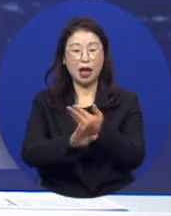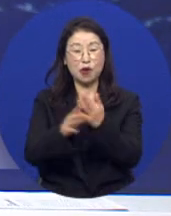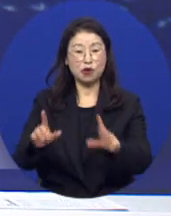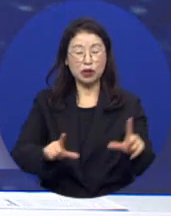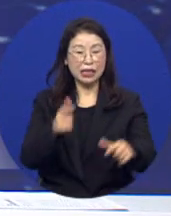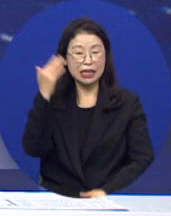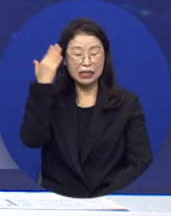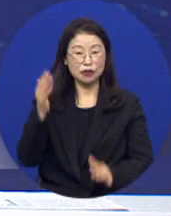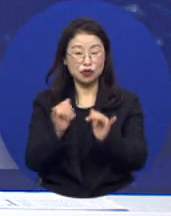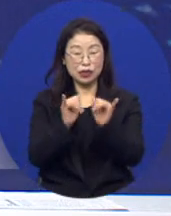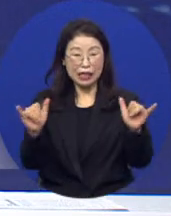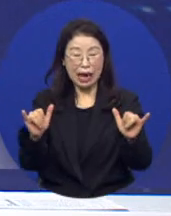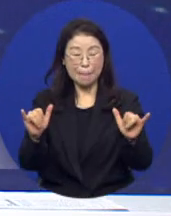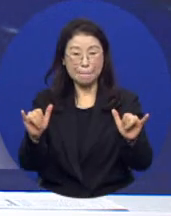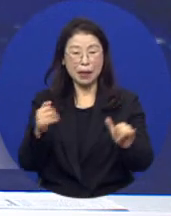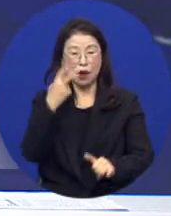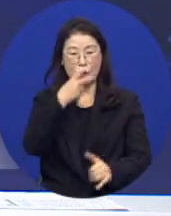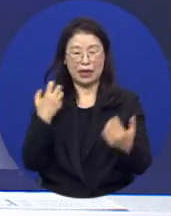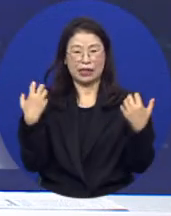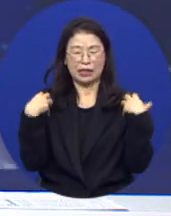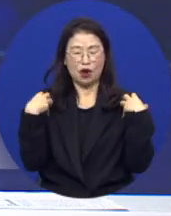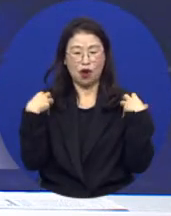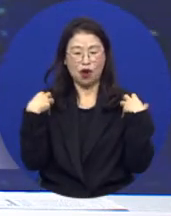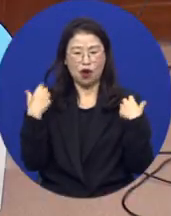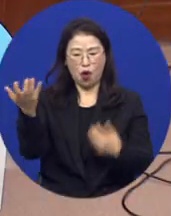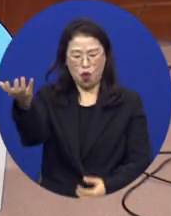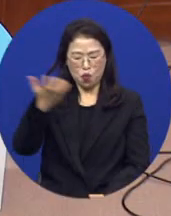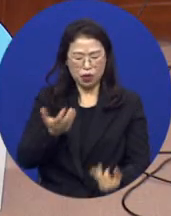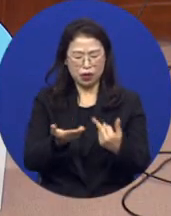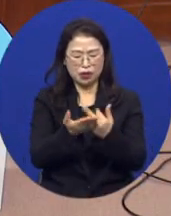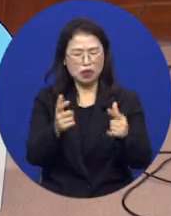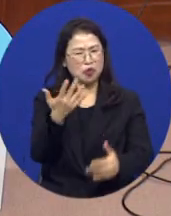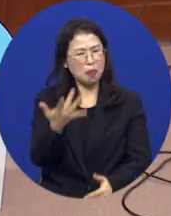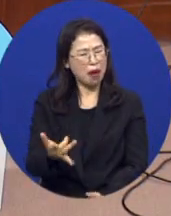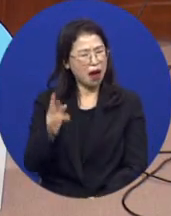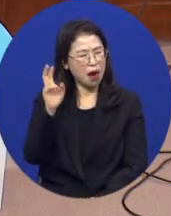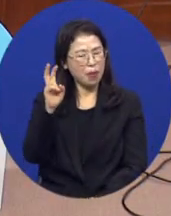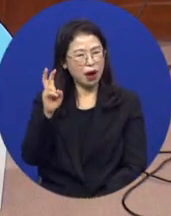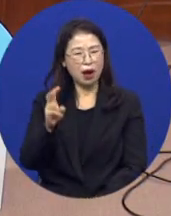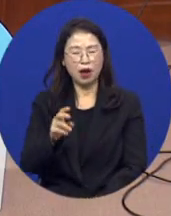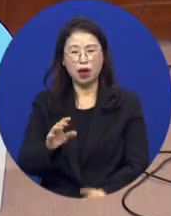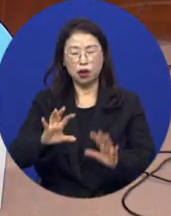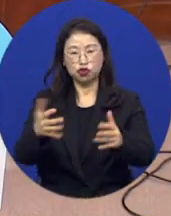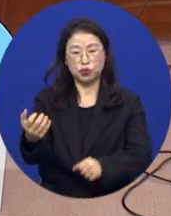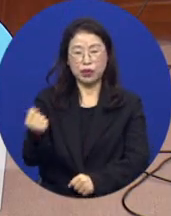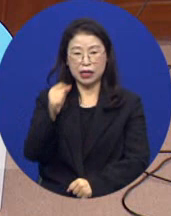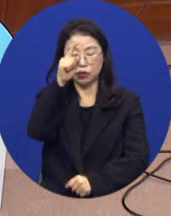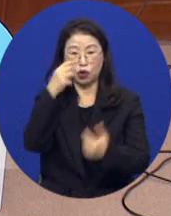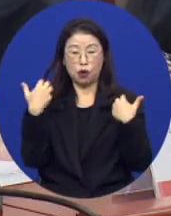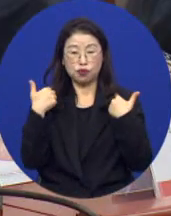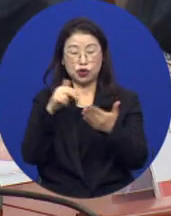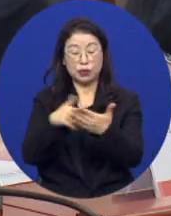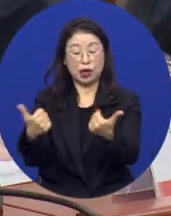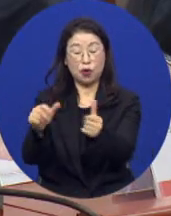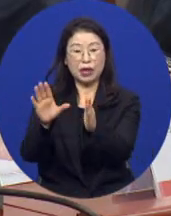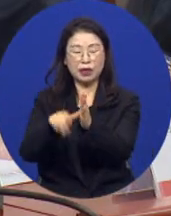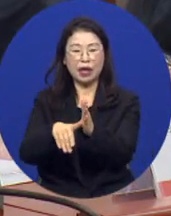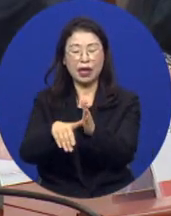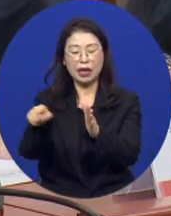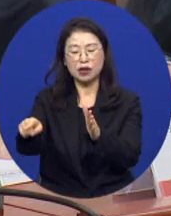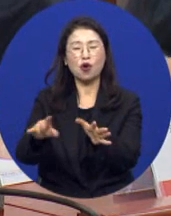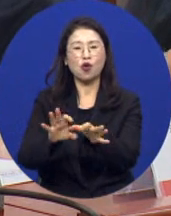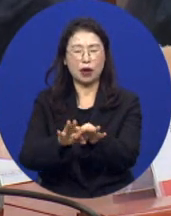제외동포청 소재지에서 제주가 제외될 가능성이 높아졌습니다. 국민의힘과 정부는 국회에서 제외동포청